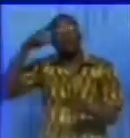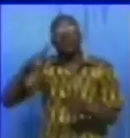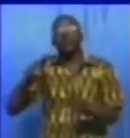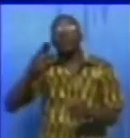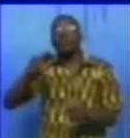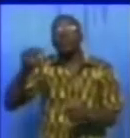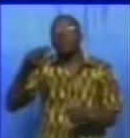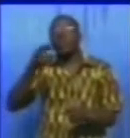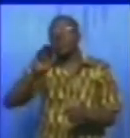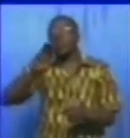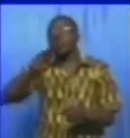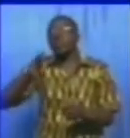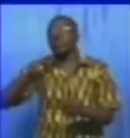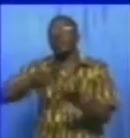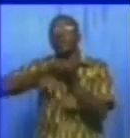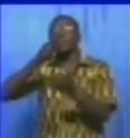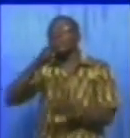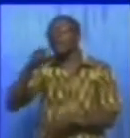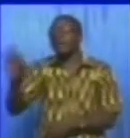Project Burkina.